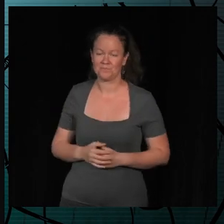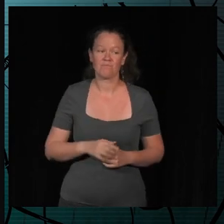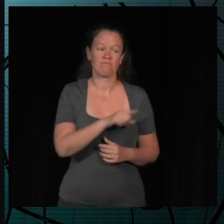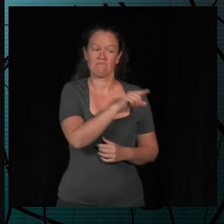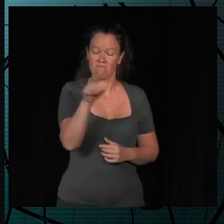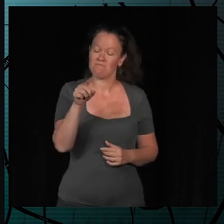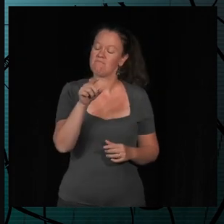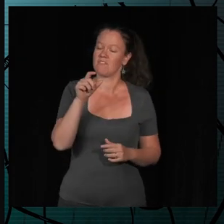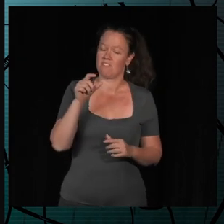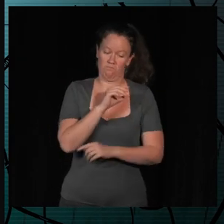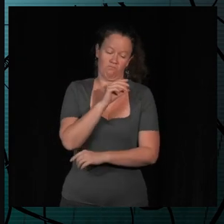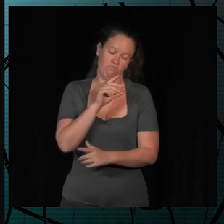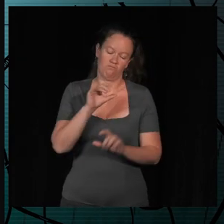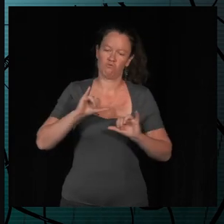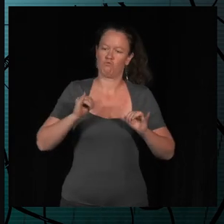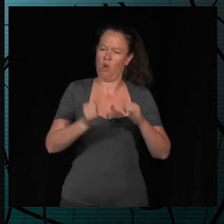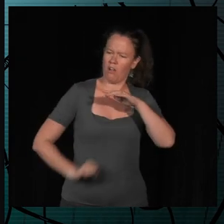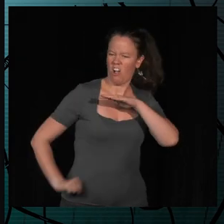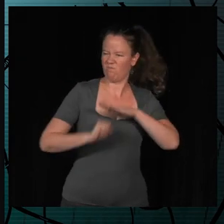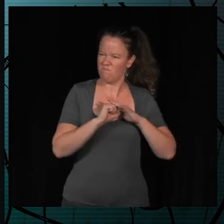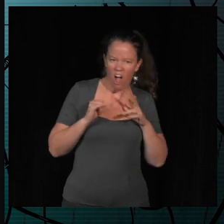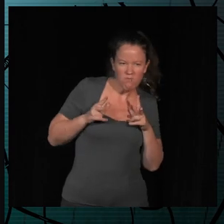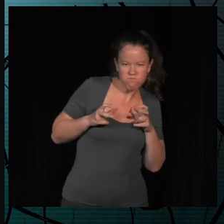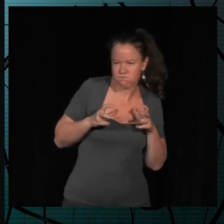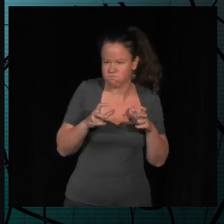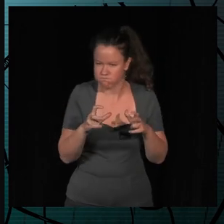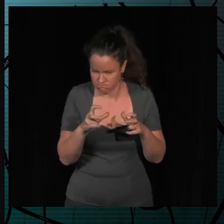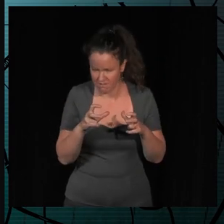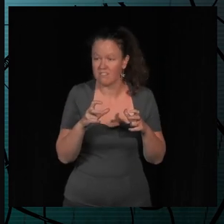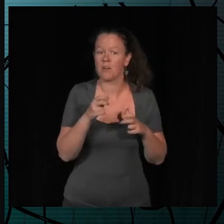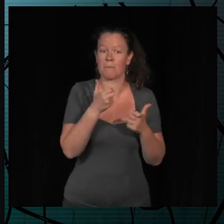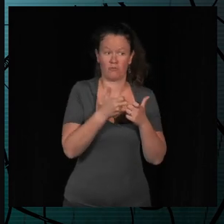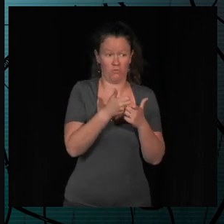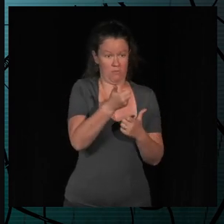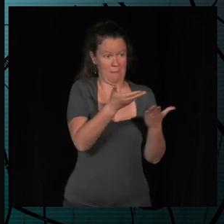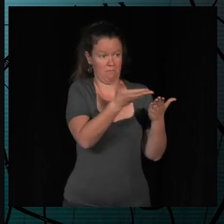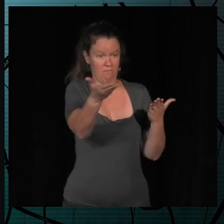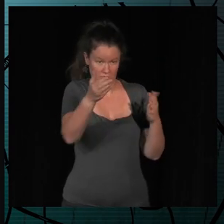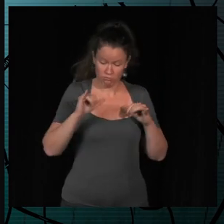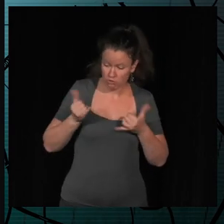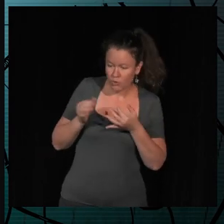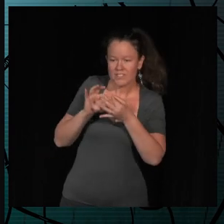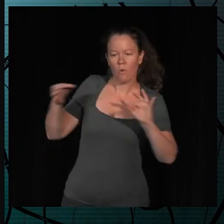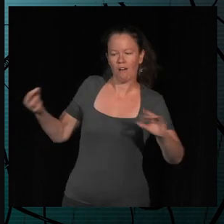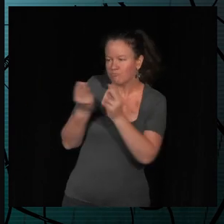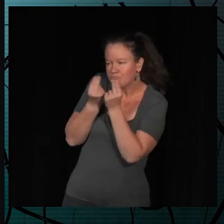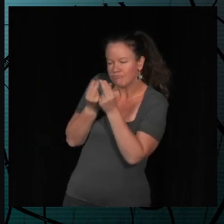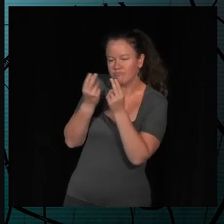quelqu'un qui en effet va pouvoir jouer à un jeu par exemple narratif pendant 80 he 90h